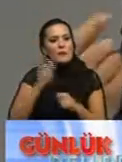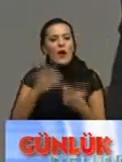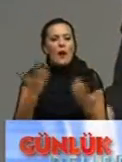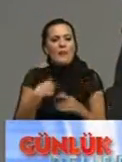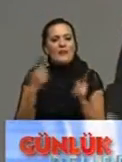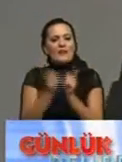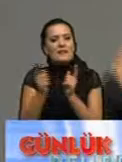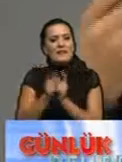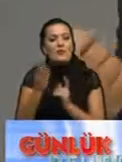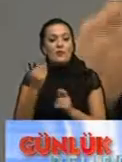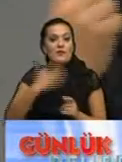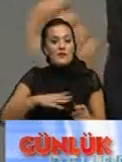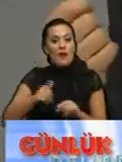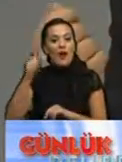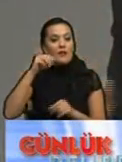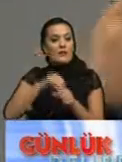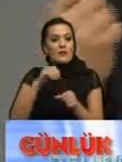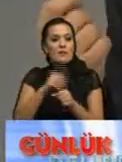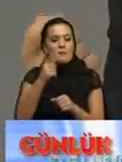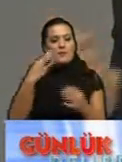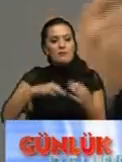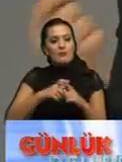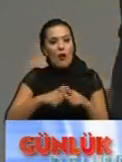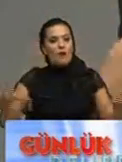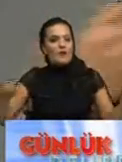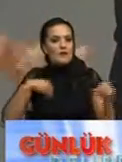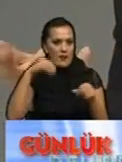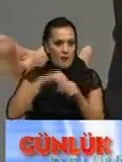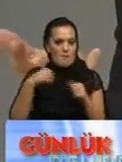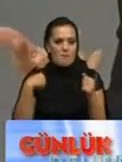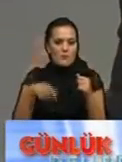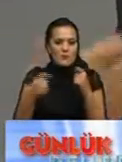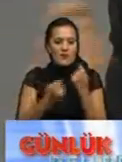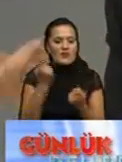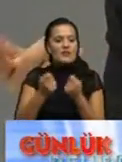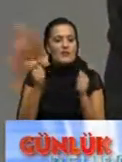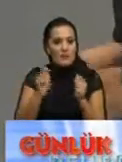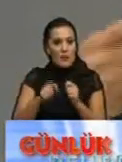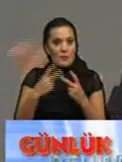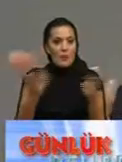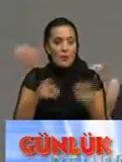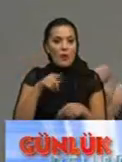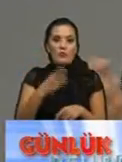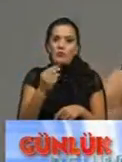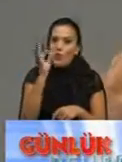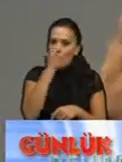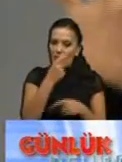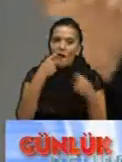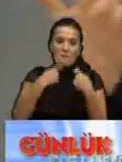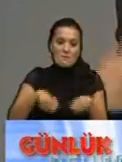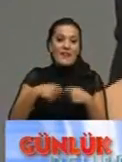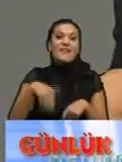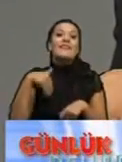Tadınca tabii. Yani çok isterim arkada bir senfoni orkestrasıyla bu işi yapabilmek. Ama o çok kolay ve